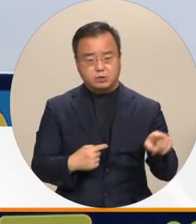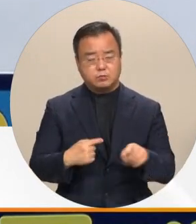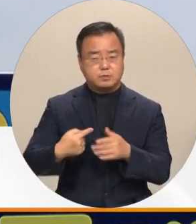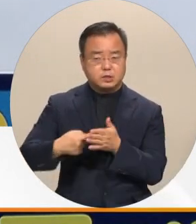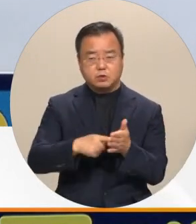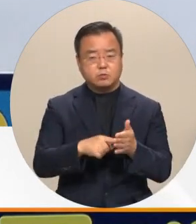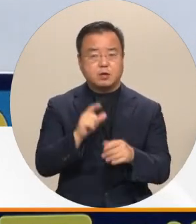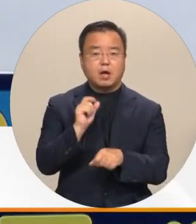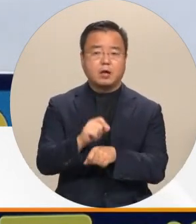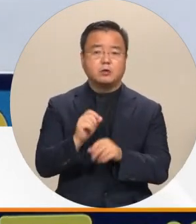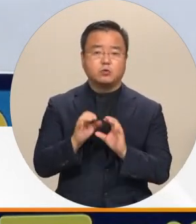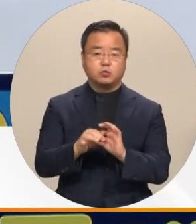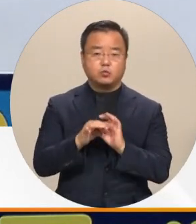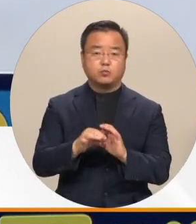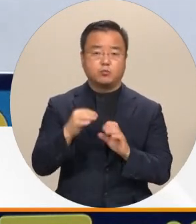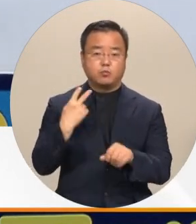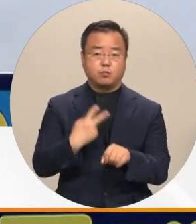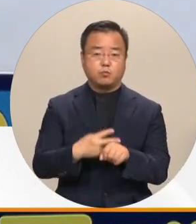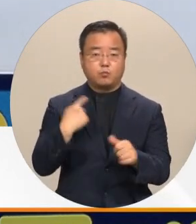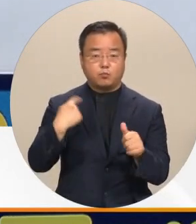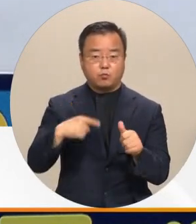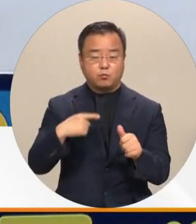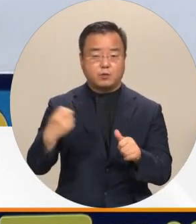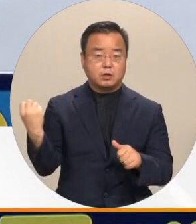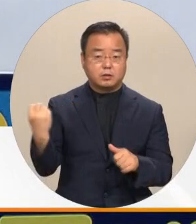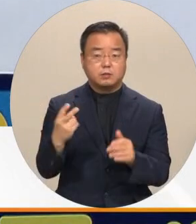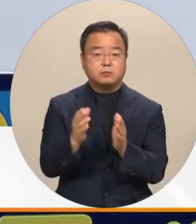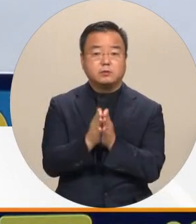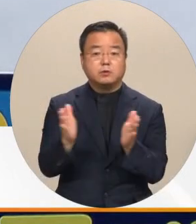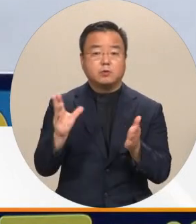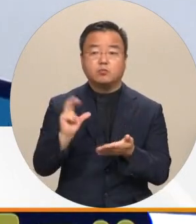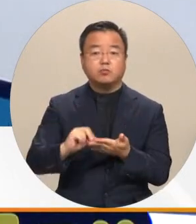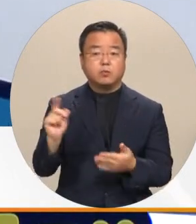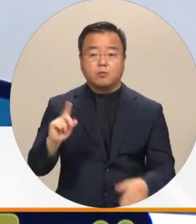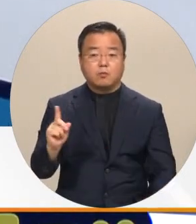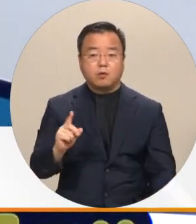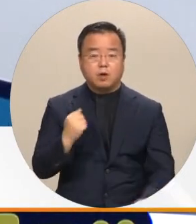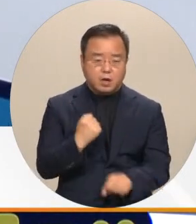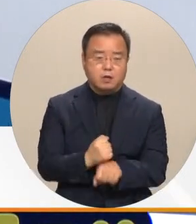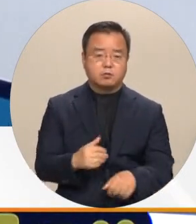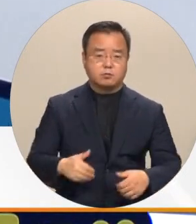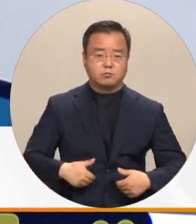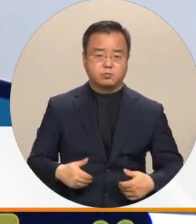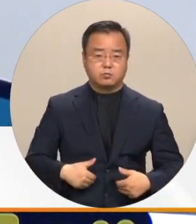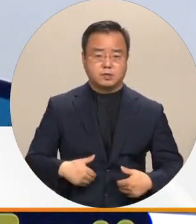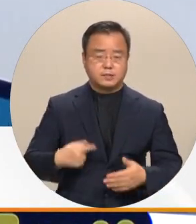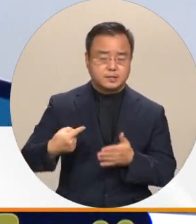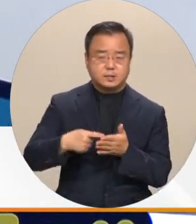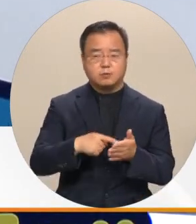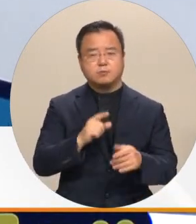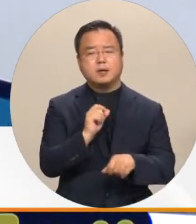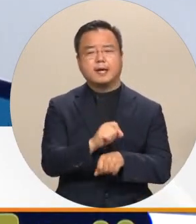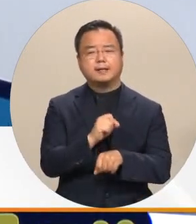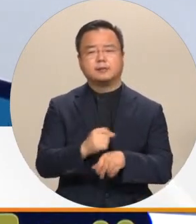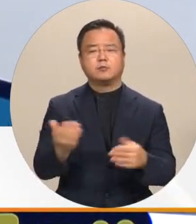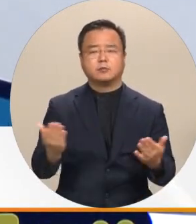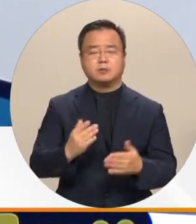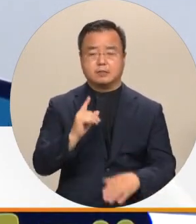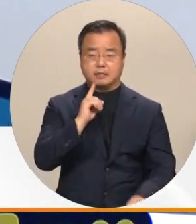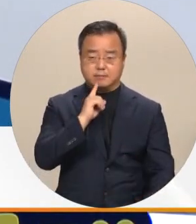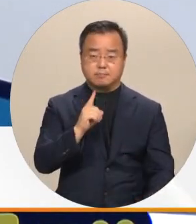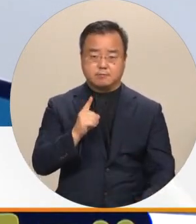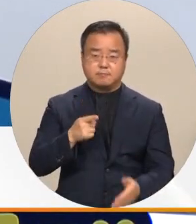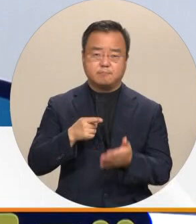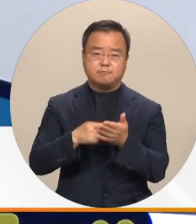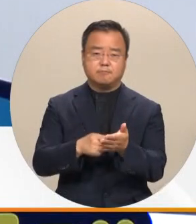통해서 교단에 다시 쓰는게 뭐가 문제입니까 그 해야죠 적극 행정이라고 항변을 합니다만은